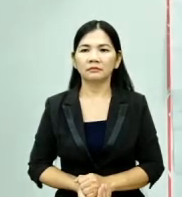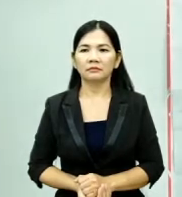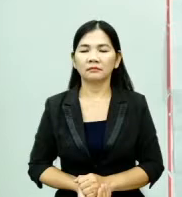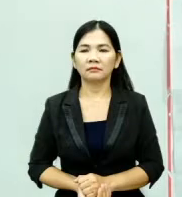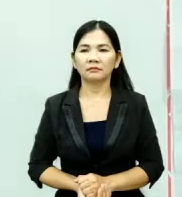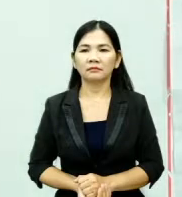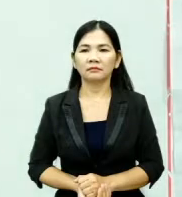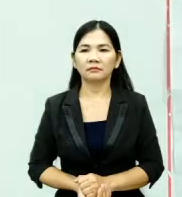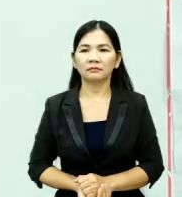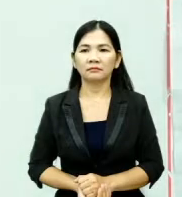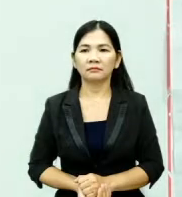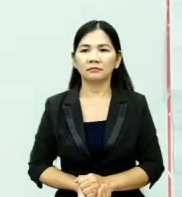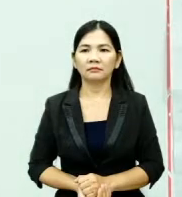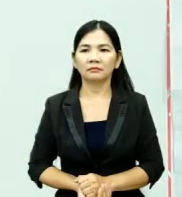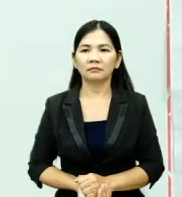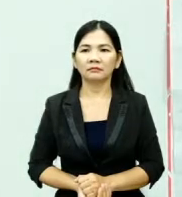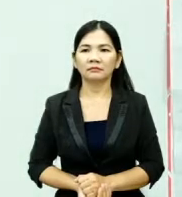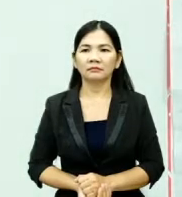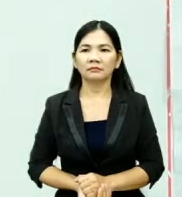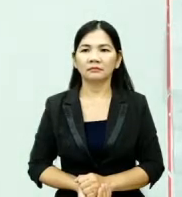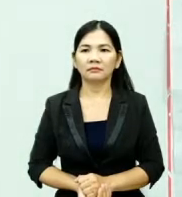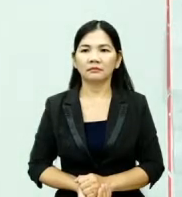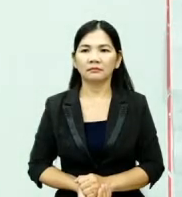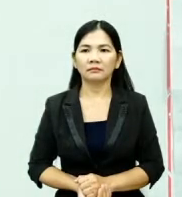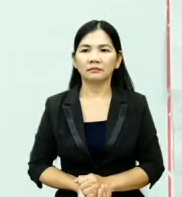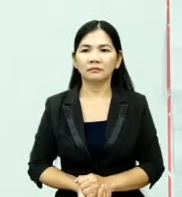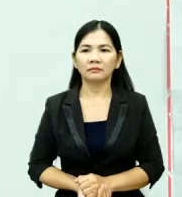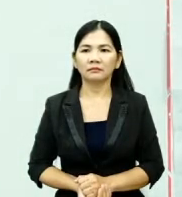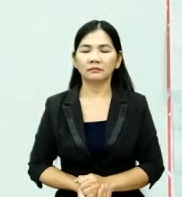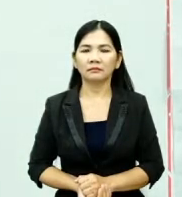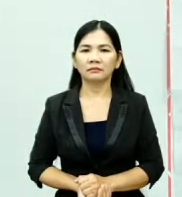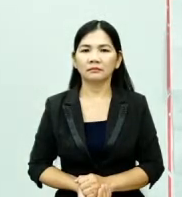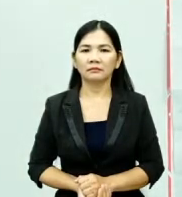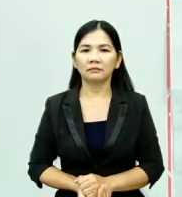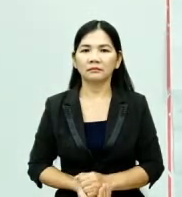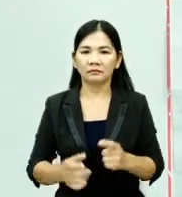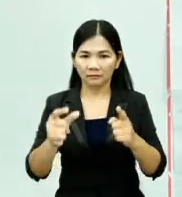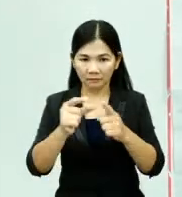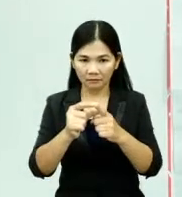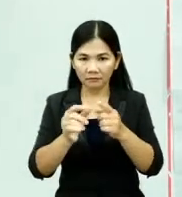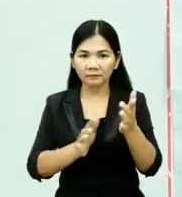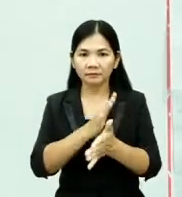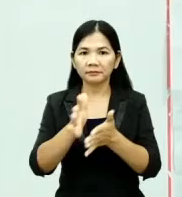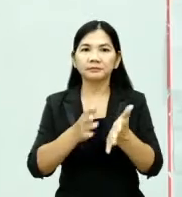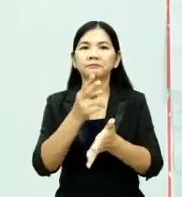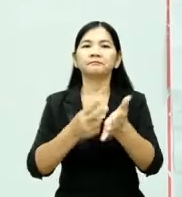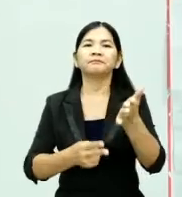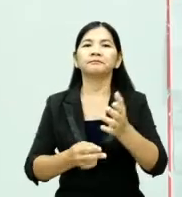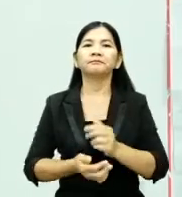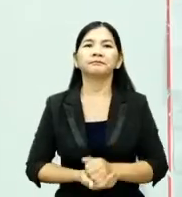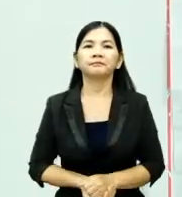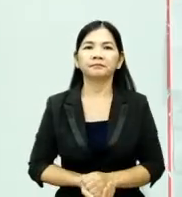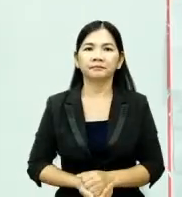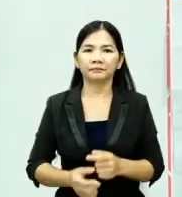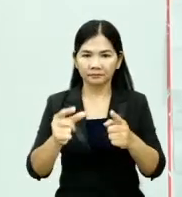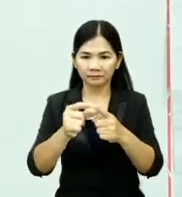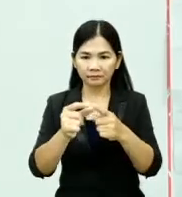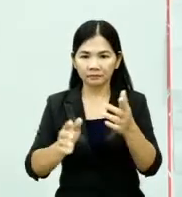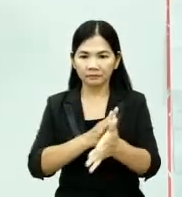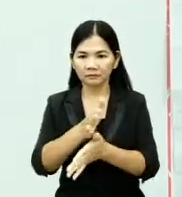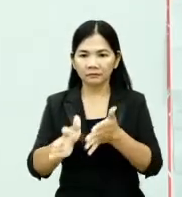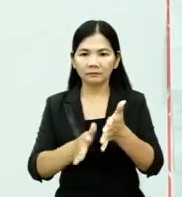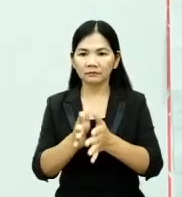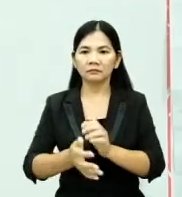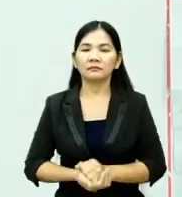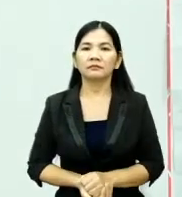chà con ăn chẳng mạch đấy ta con chà con tha bị ni ăn chẳng mạch đá chà cứ bị ni cái chừng ăn tha